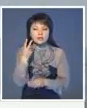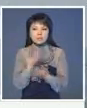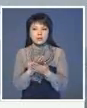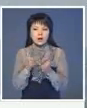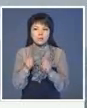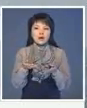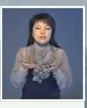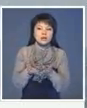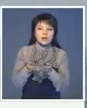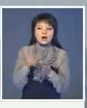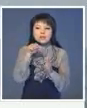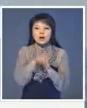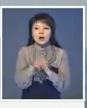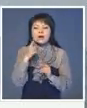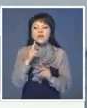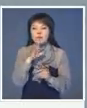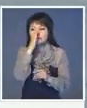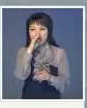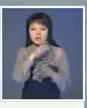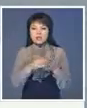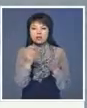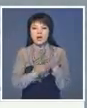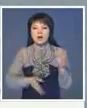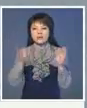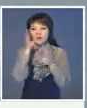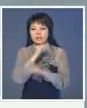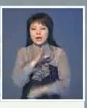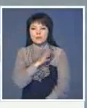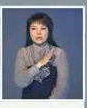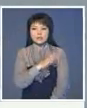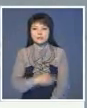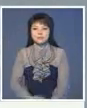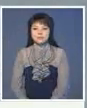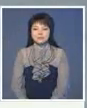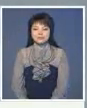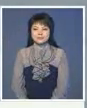келіп жаудың көзін жойды, тұтқындарды азат етті.